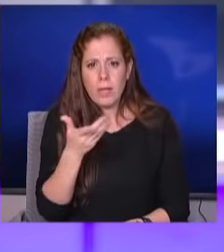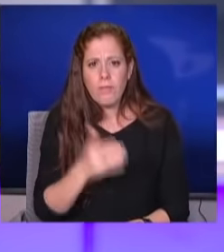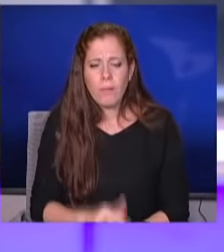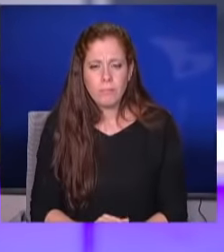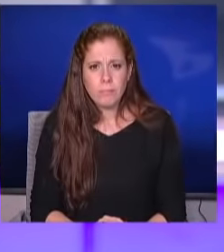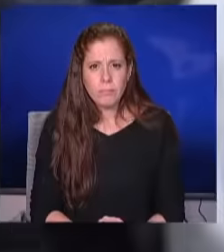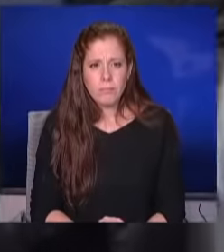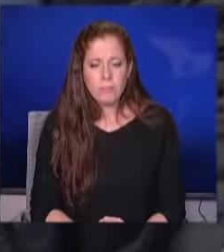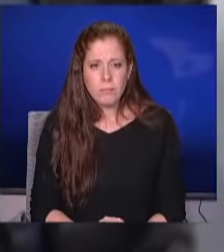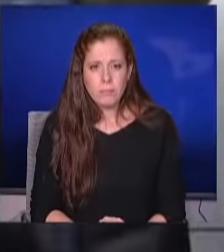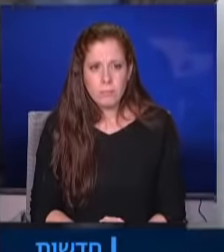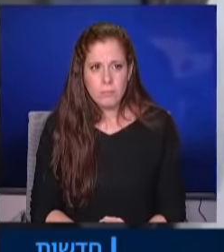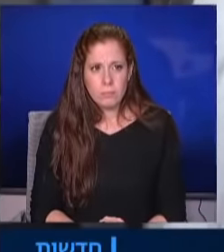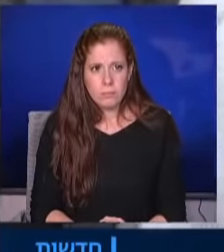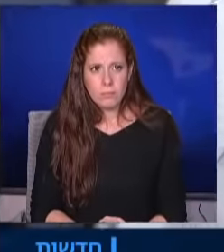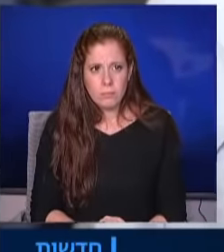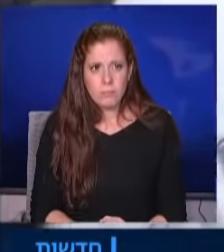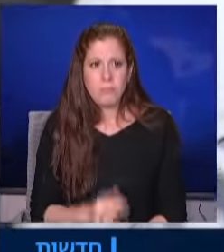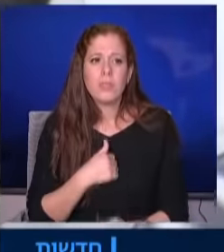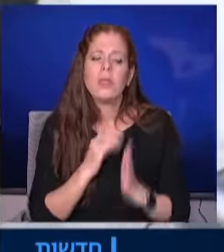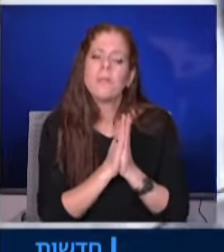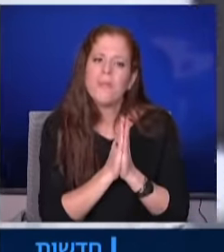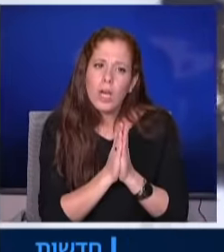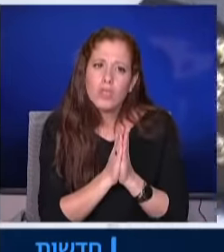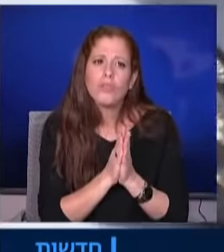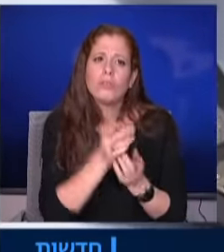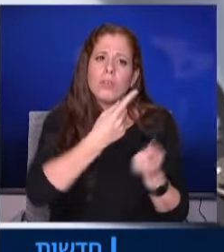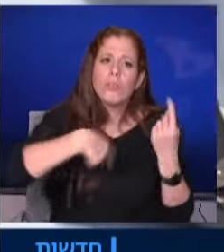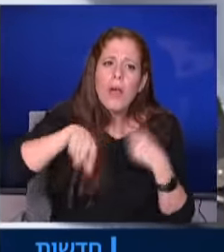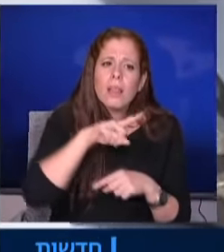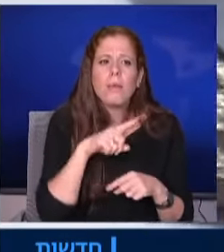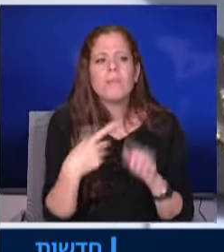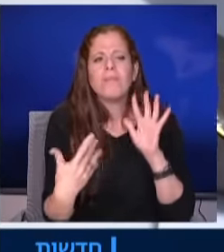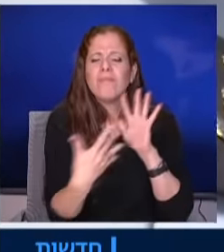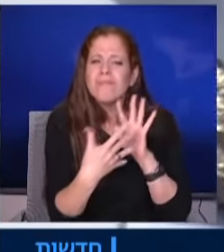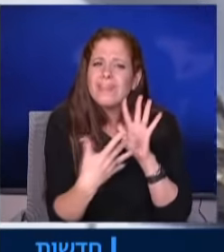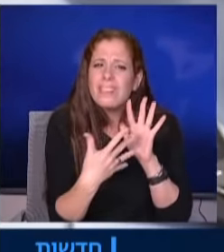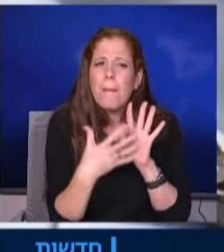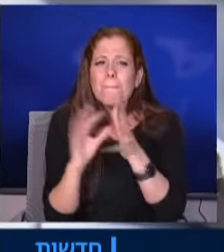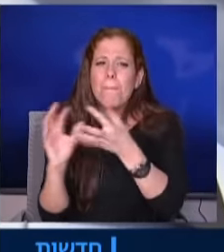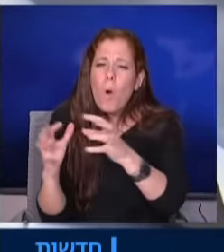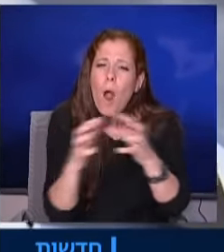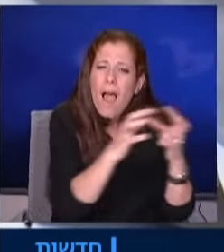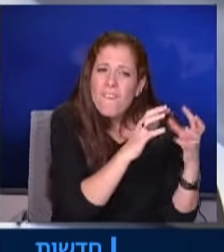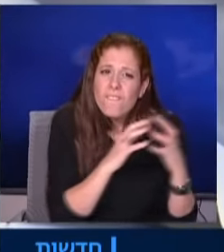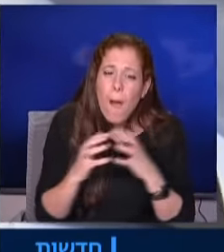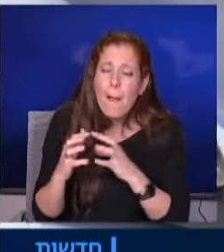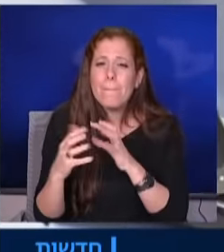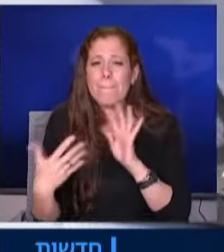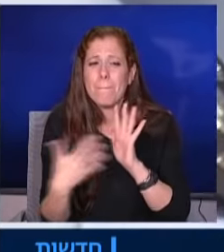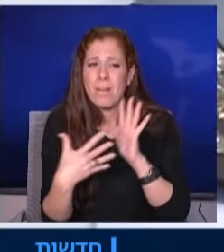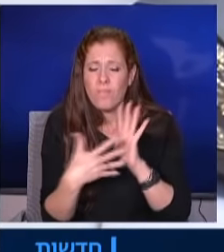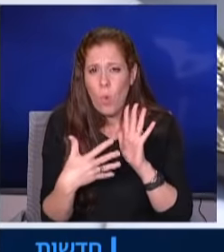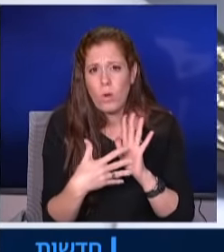וסרמן. אני מבקש שאתם תעשו סריקה לכל